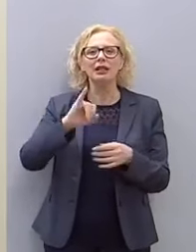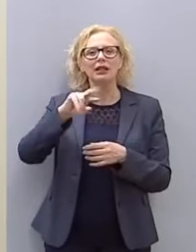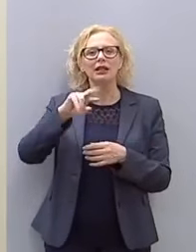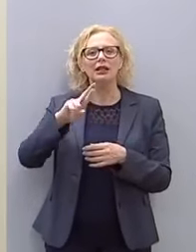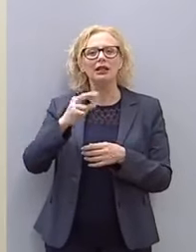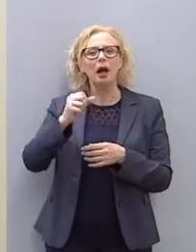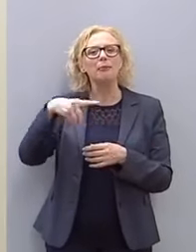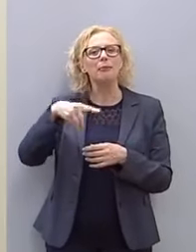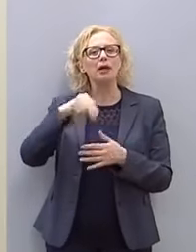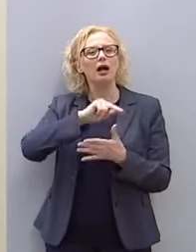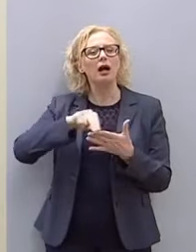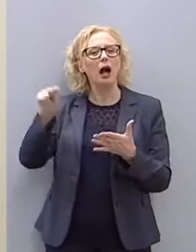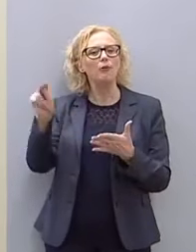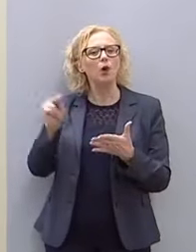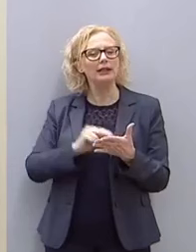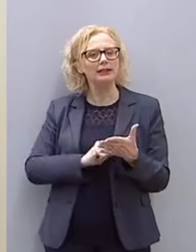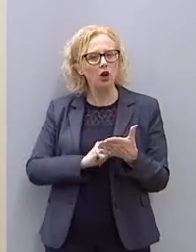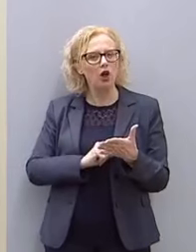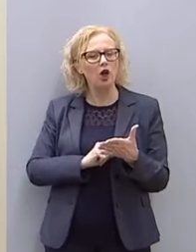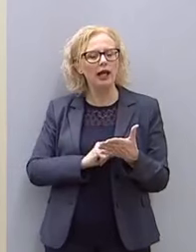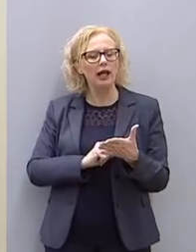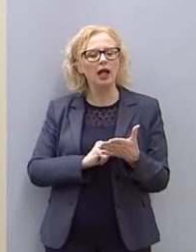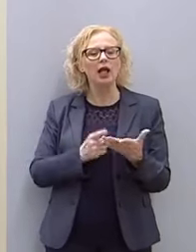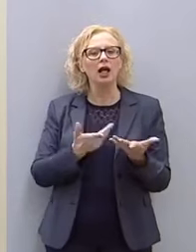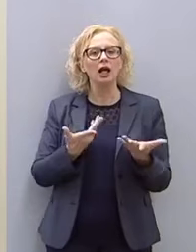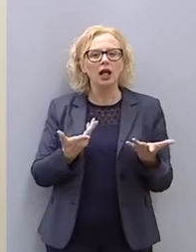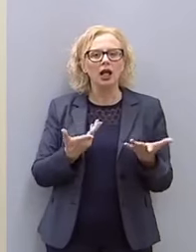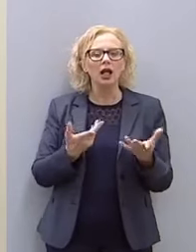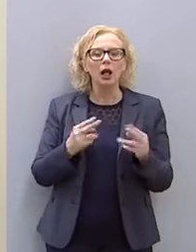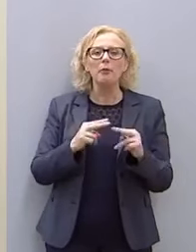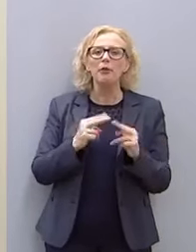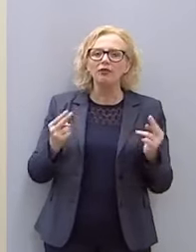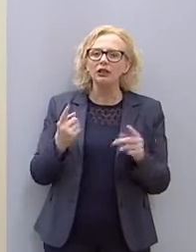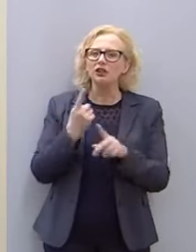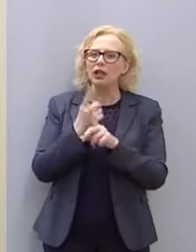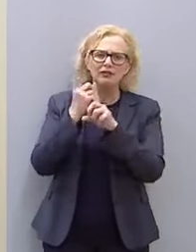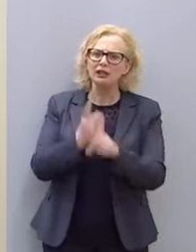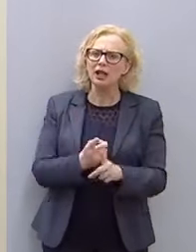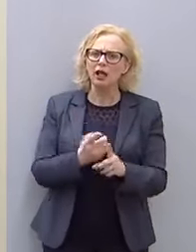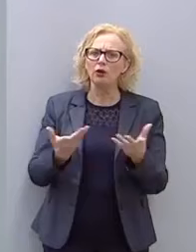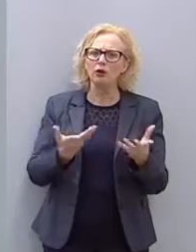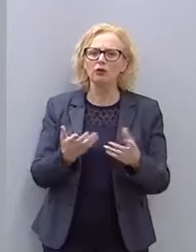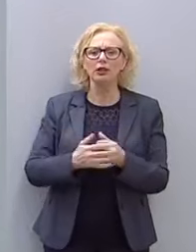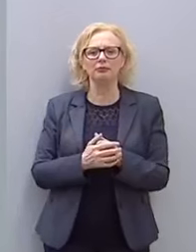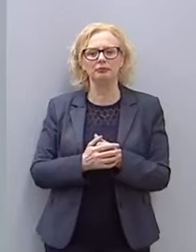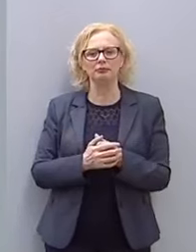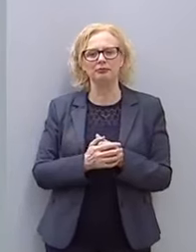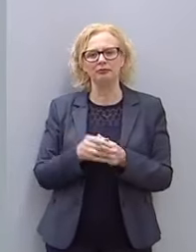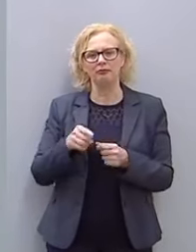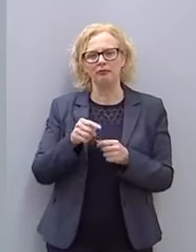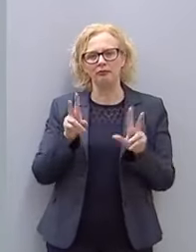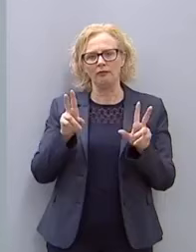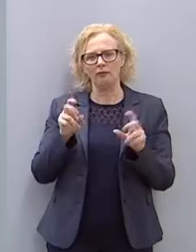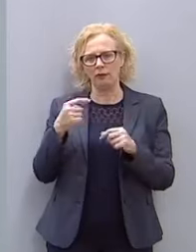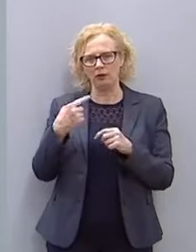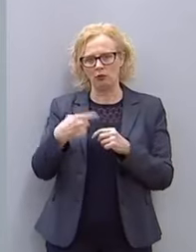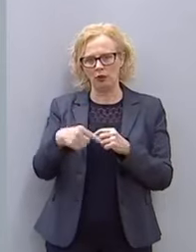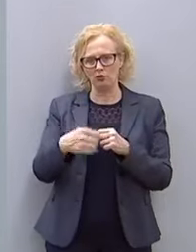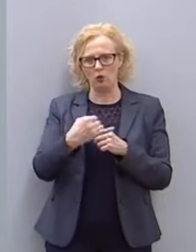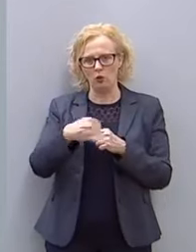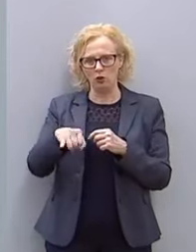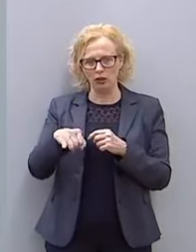modo costringerà o inviterà la provincia ad adeguarsi adesso quest'ultimo tema il governo abbiamo